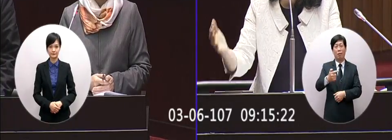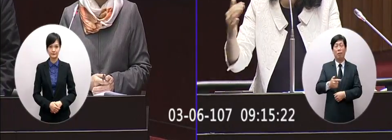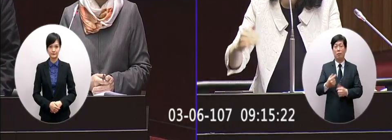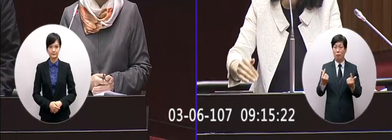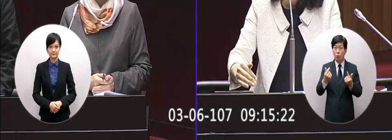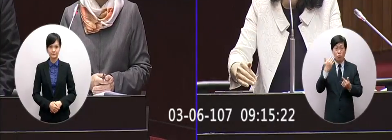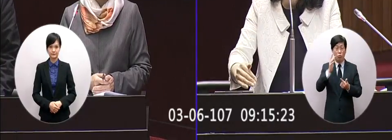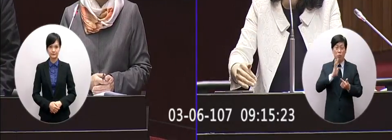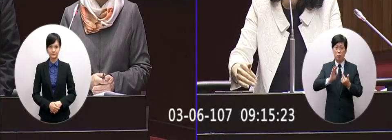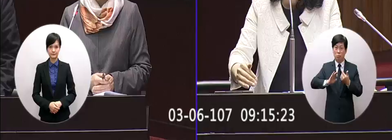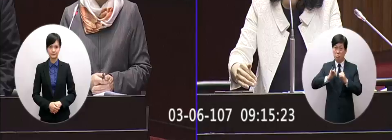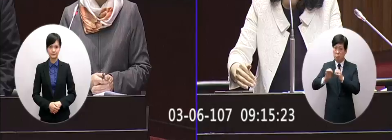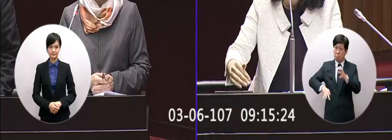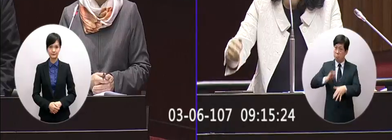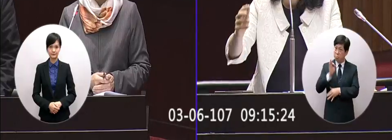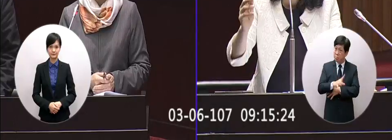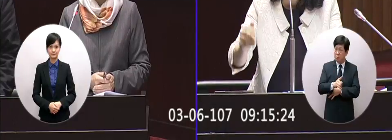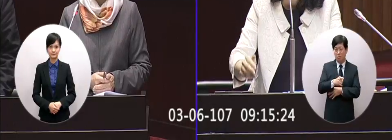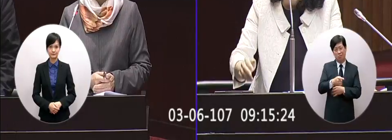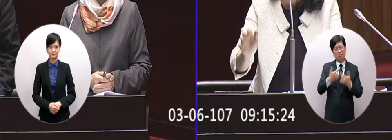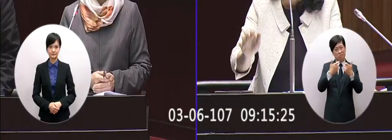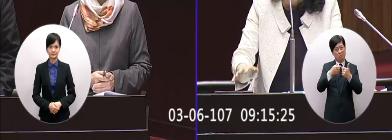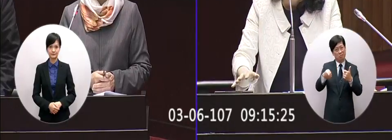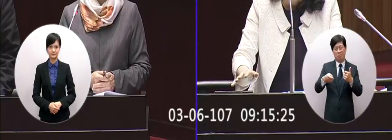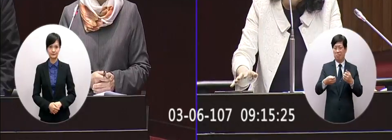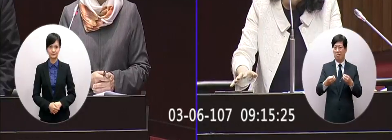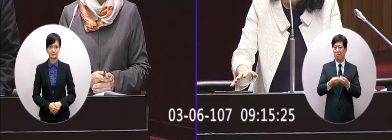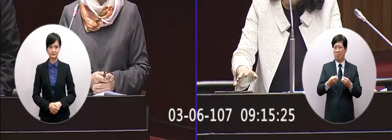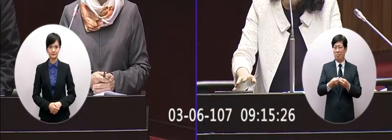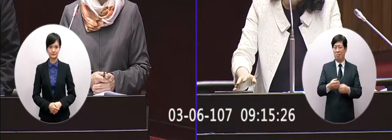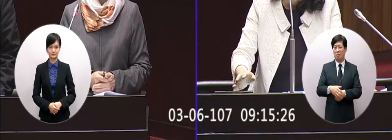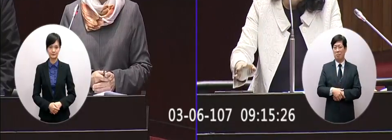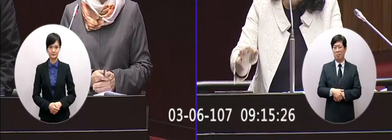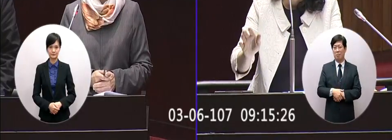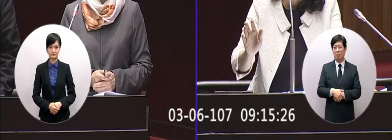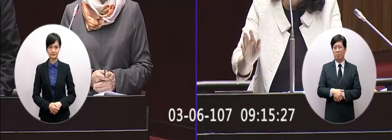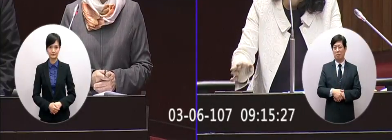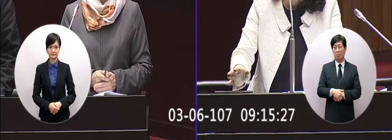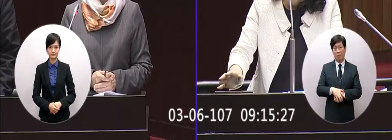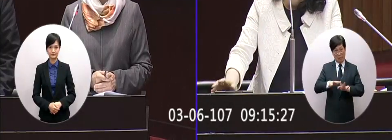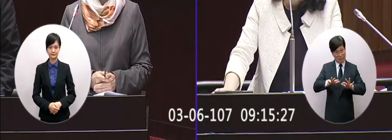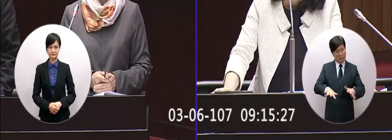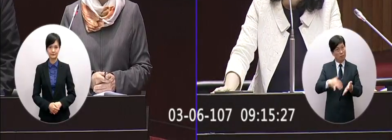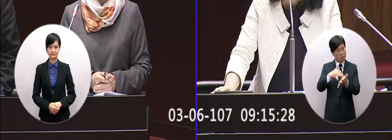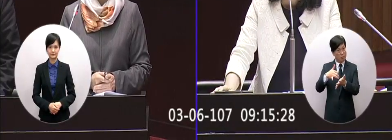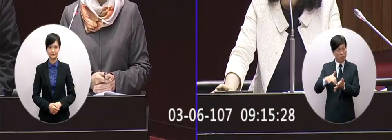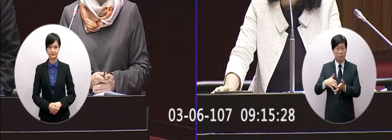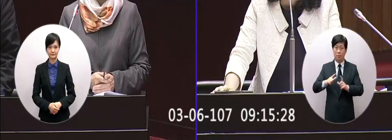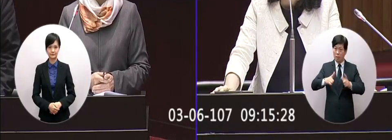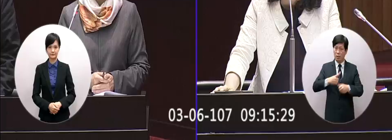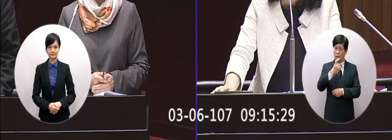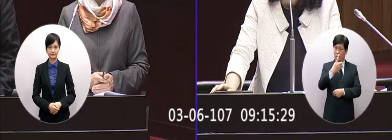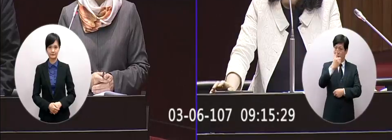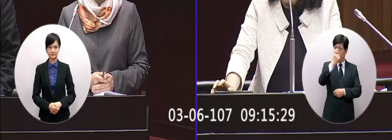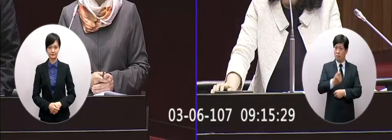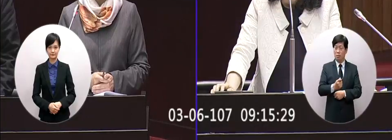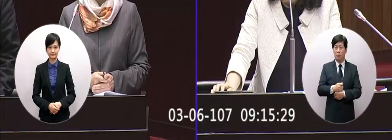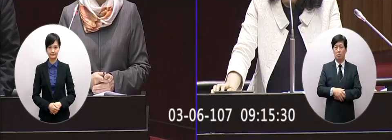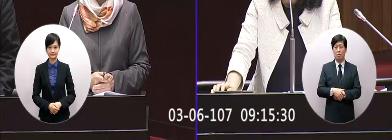以以善款来做复建，我们的受灾户的复建这个部分现在好像大概是有17亿